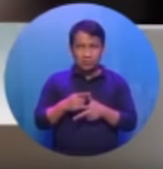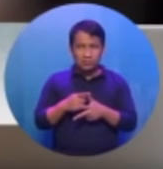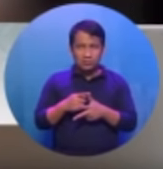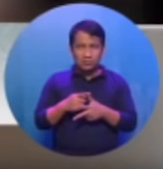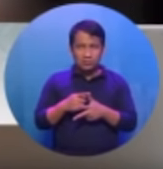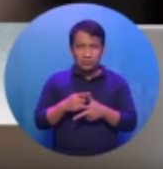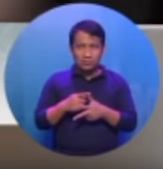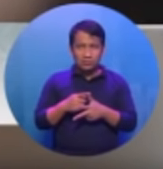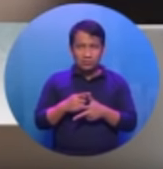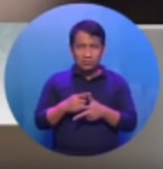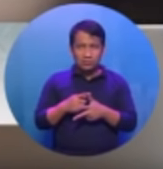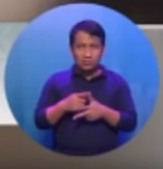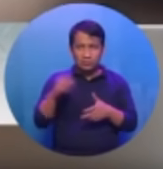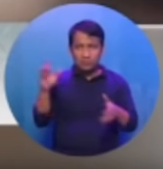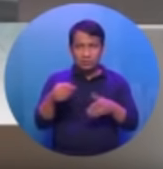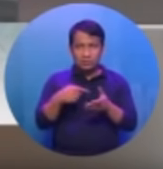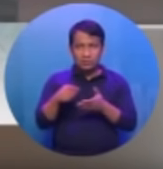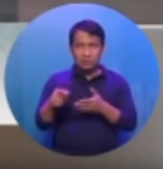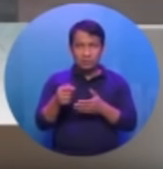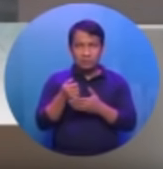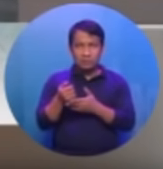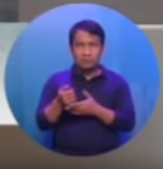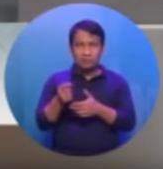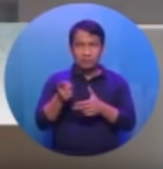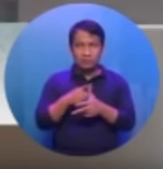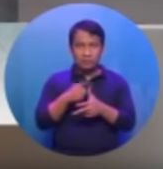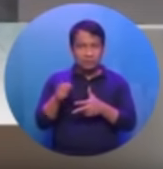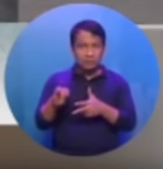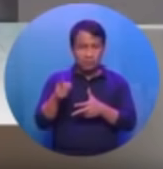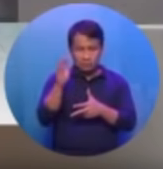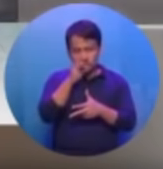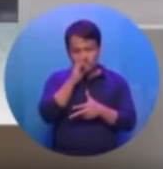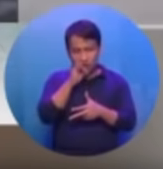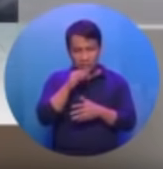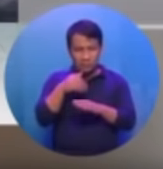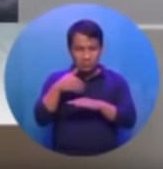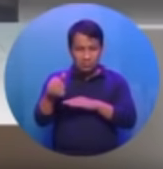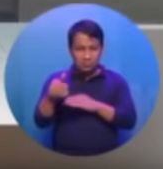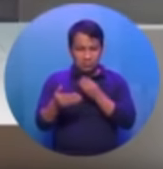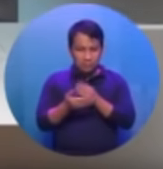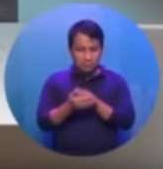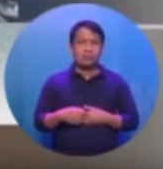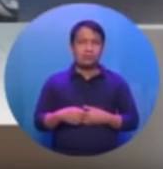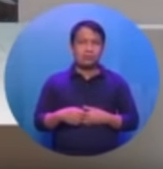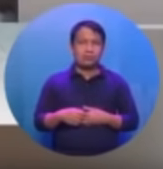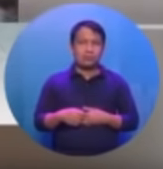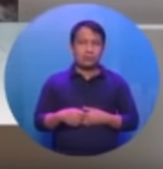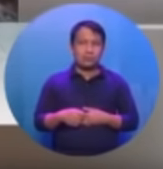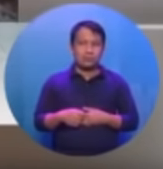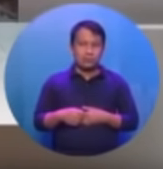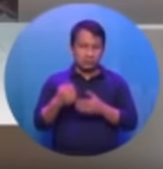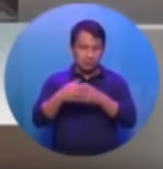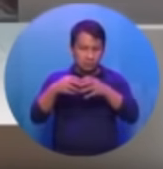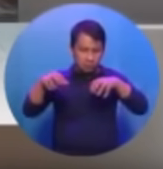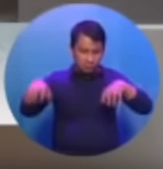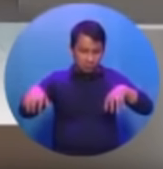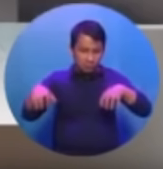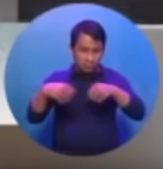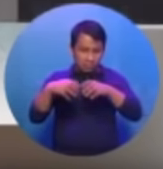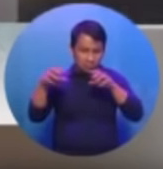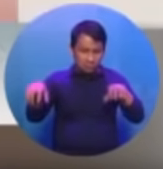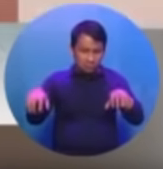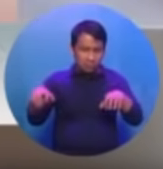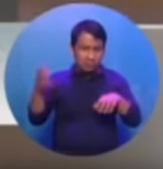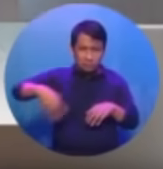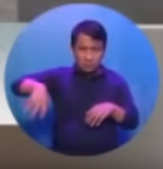niya po, sir, saka pinapadala niya ng pera. Ah, yung una, Pilipino, pinapadala niya ng pera na may asawa? Opo, kapitbahay lang po nila, sir, sa